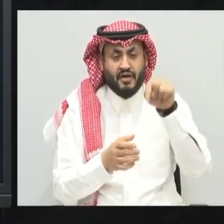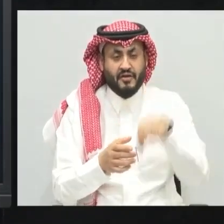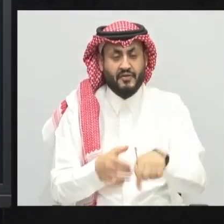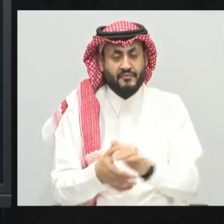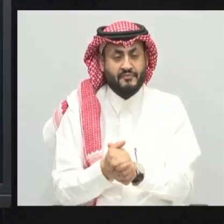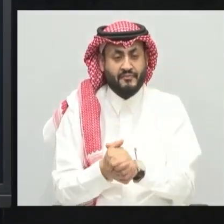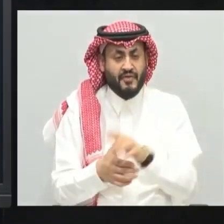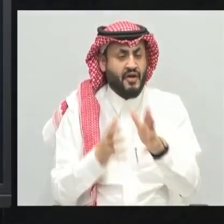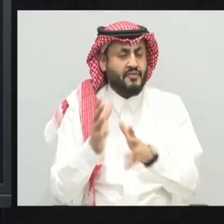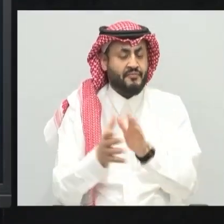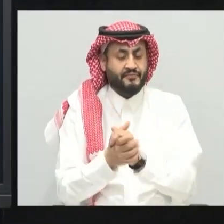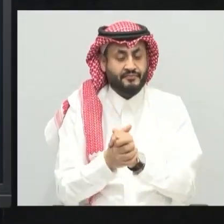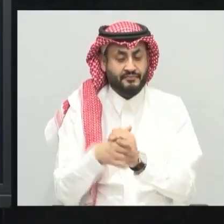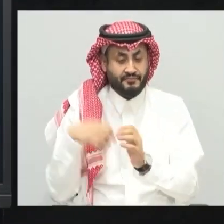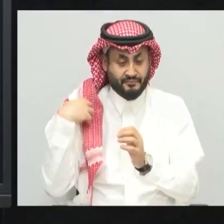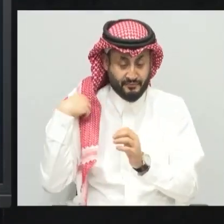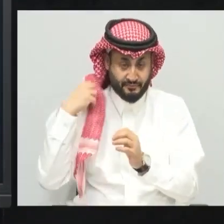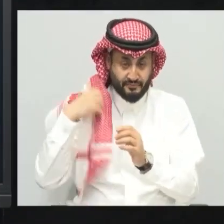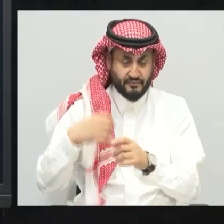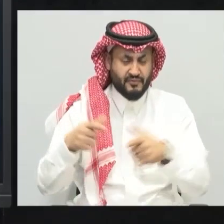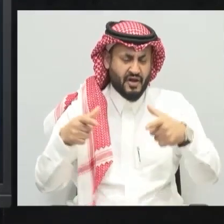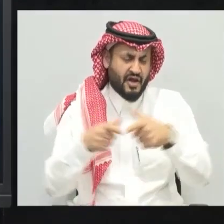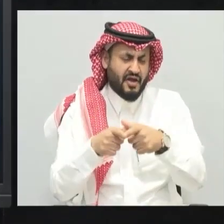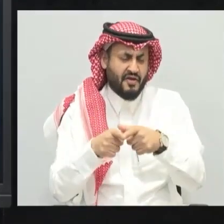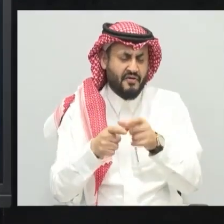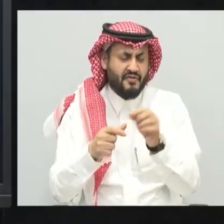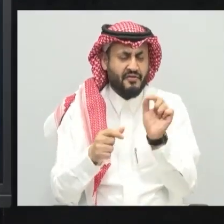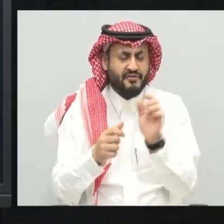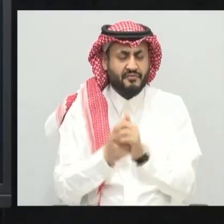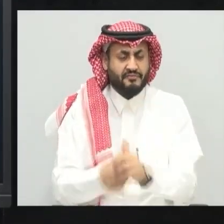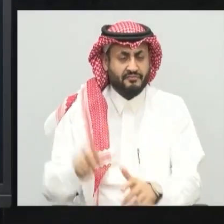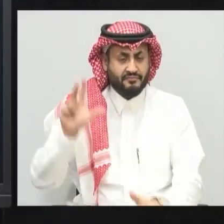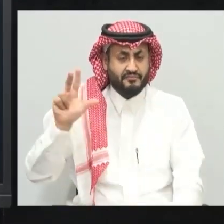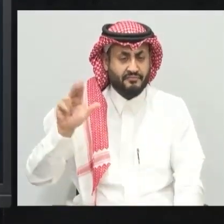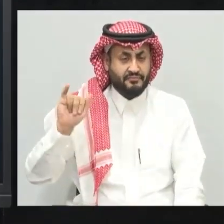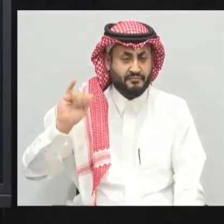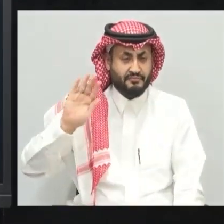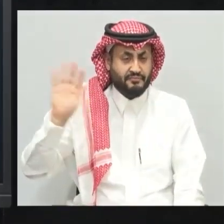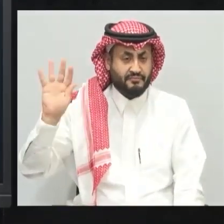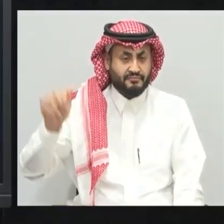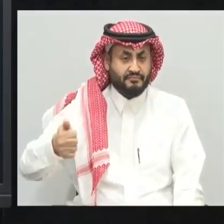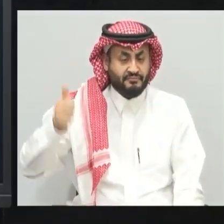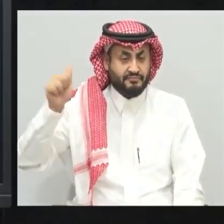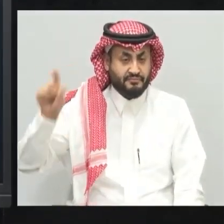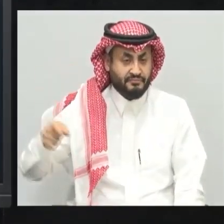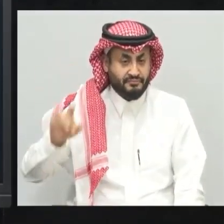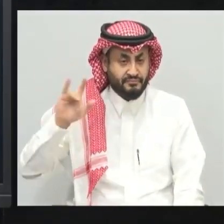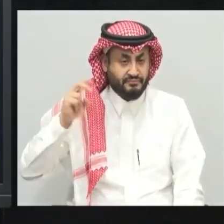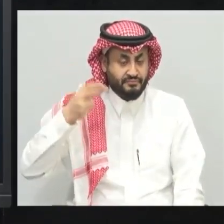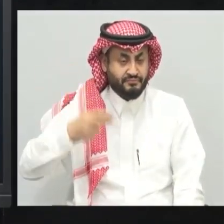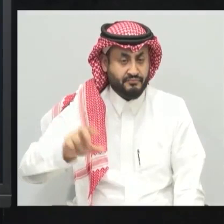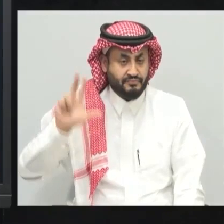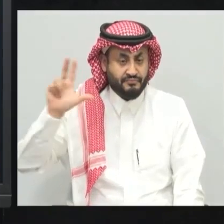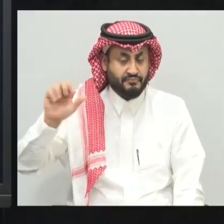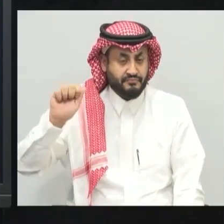سنتحدث عن المشاريع الصغيره وهي كذلك من ما اتت به رؤيه 2030